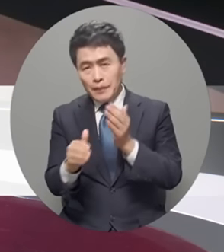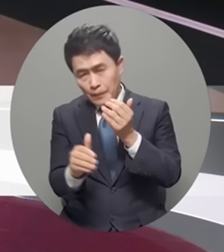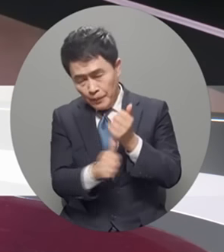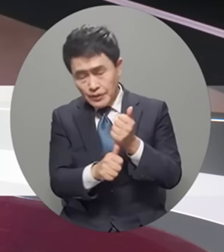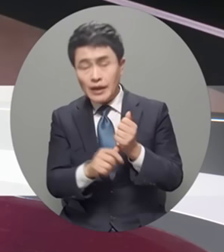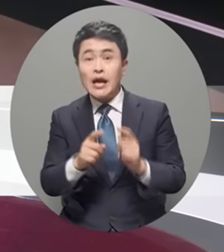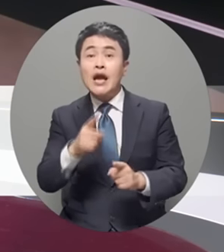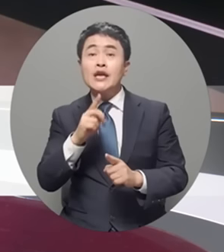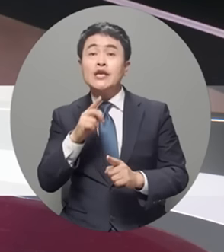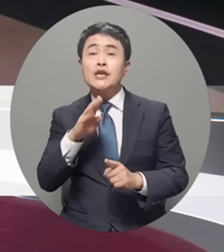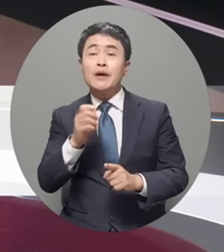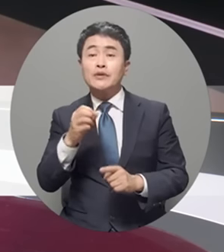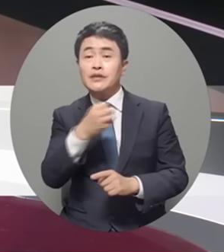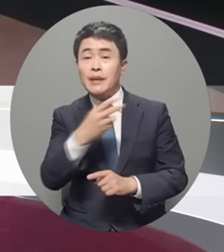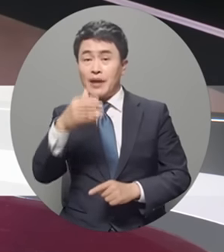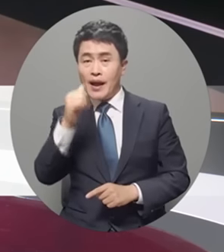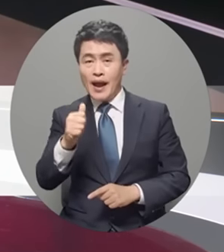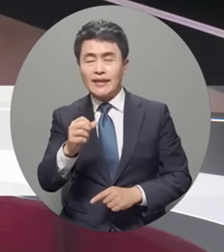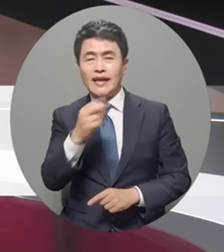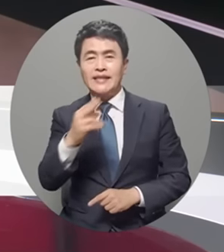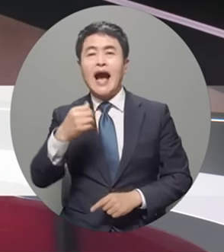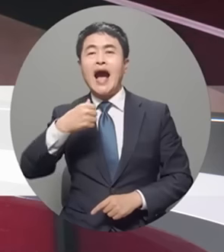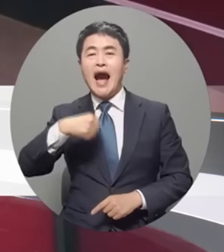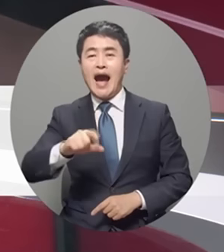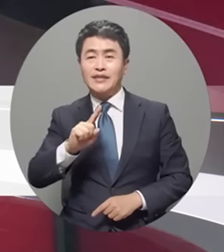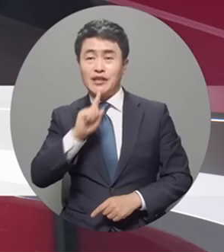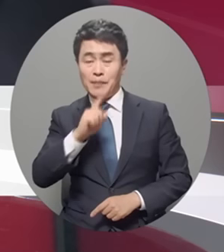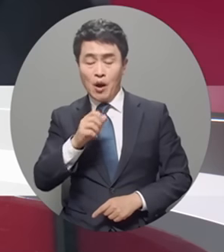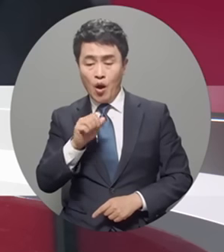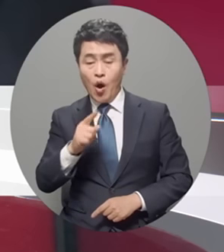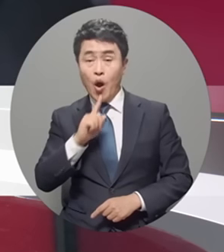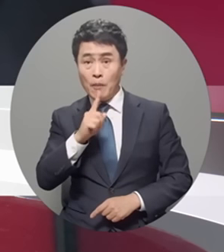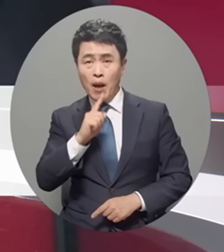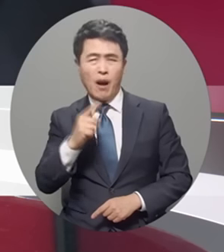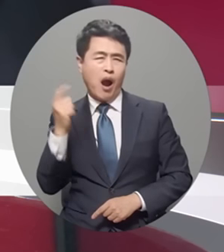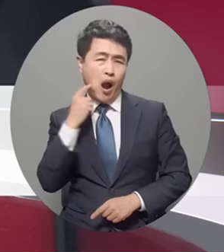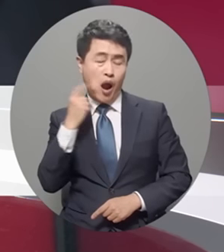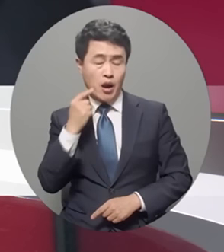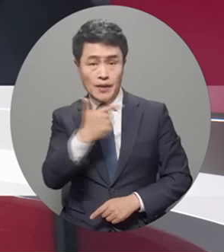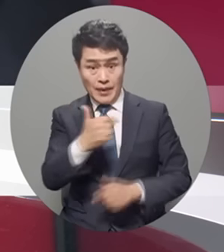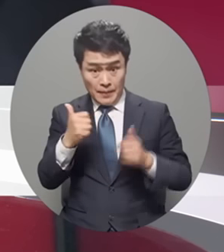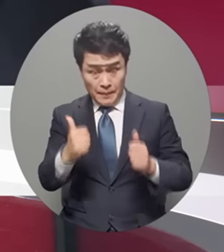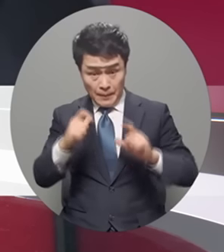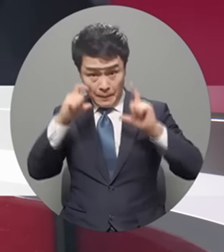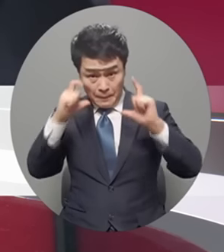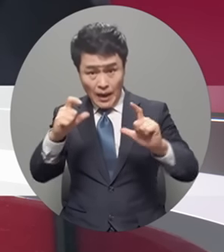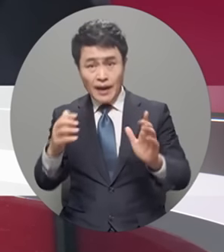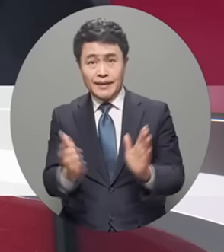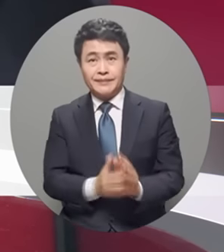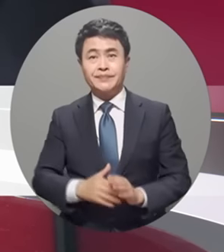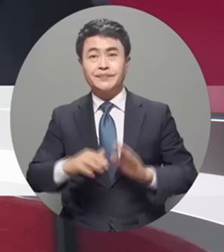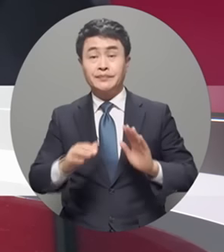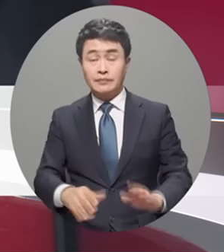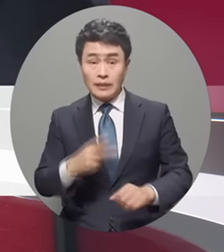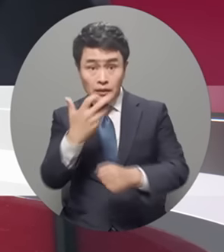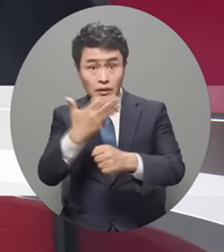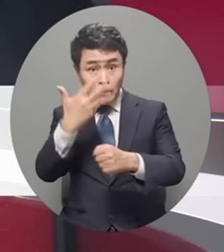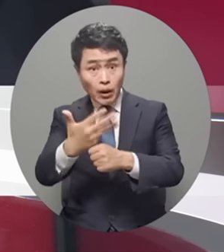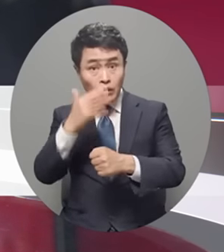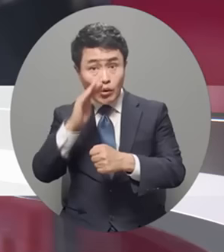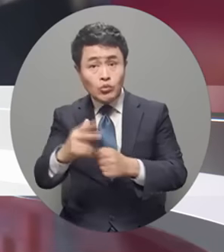보좌관이었고 이병철 삼성 회장의 양아들이라는 허 대표 발언이 허위라고 대법원이 확정했기 때문인데요. 2008년에